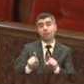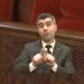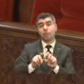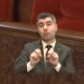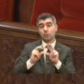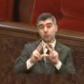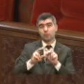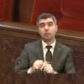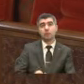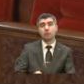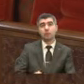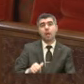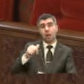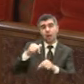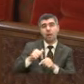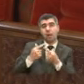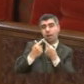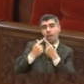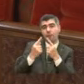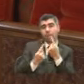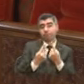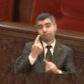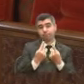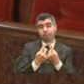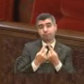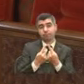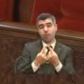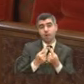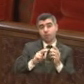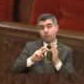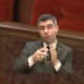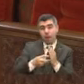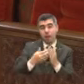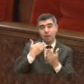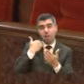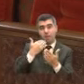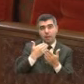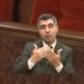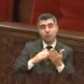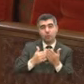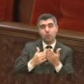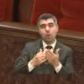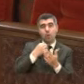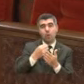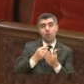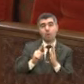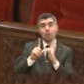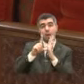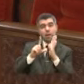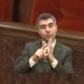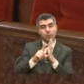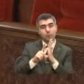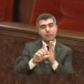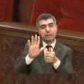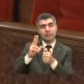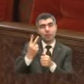أن الأمر يتعلق بخروقات كثيرة تم ضبطها وفظيعة، لأن أصلا الفصل 26 من الظاهر 63 لا يتيح